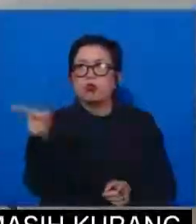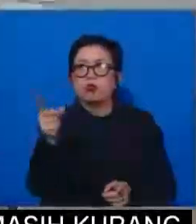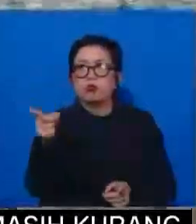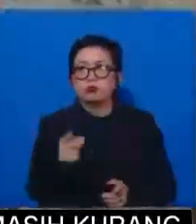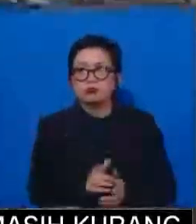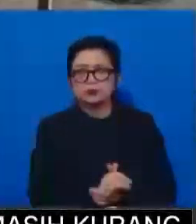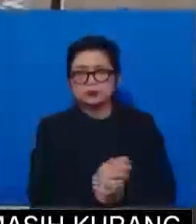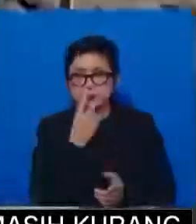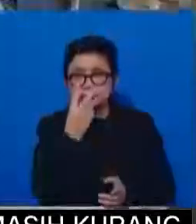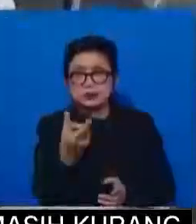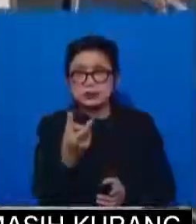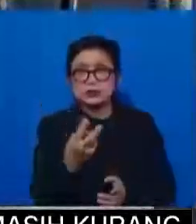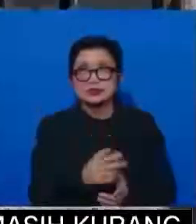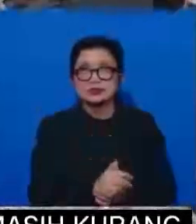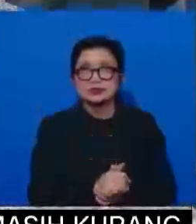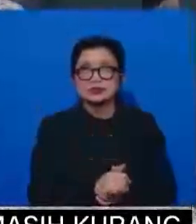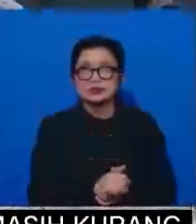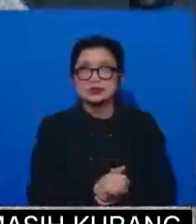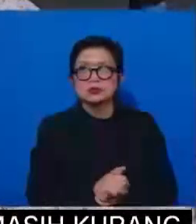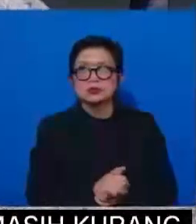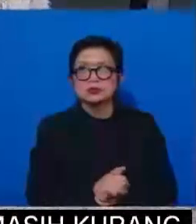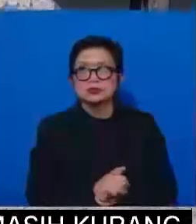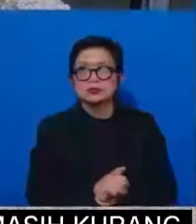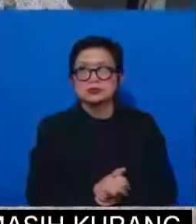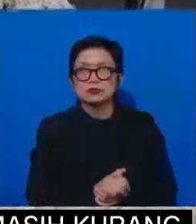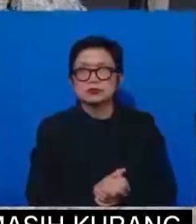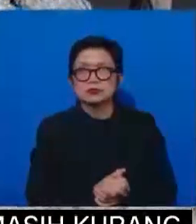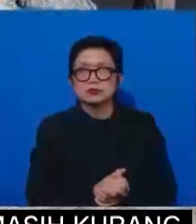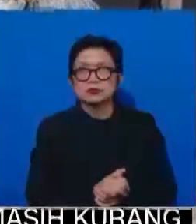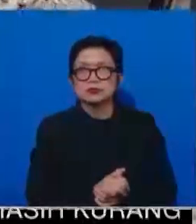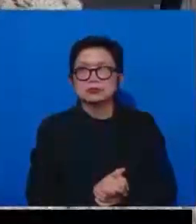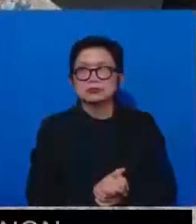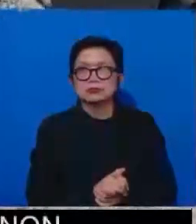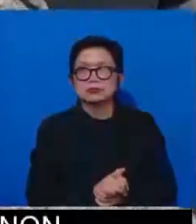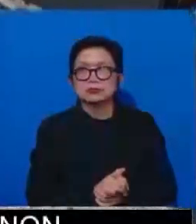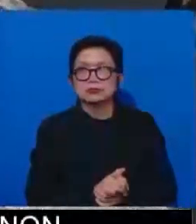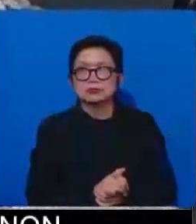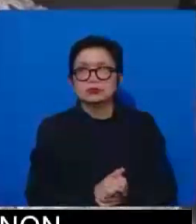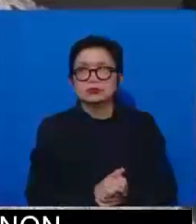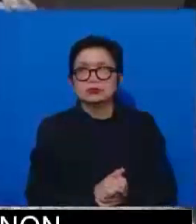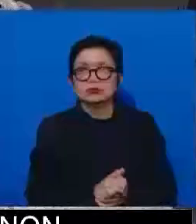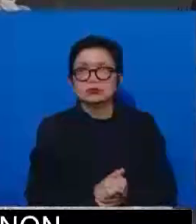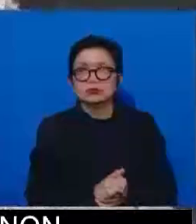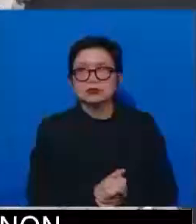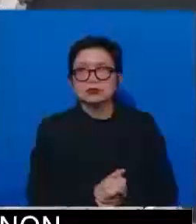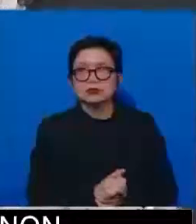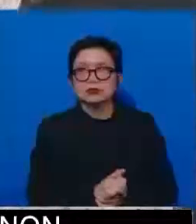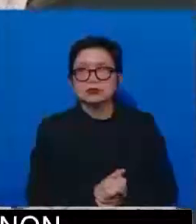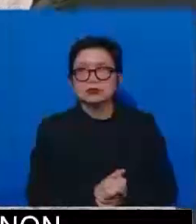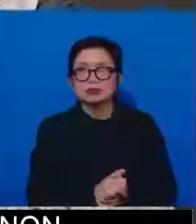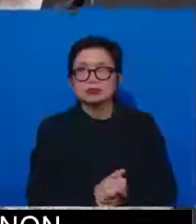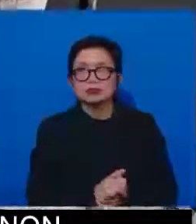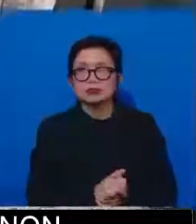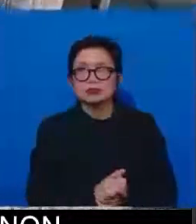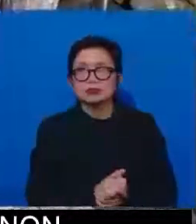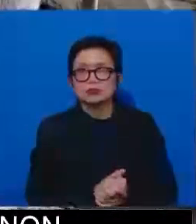ini. Nah, ini terus ngambil air secara otomatis keluar. Ini untuk air yang